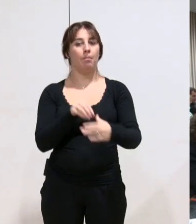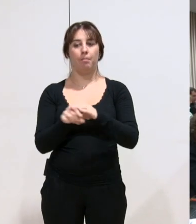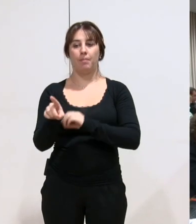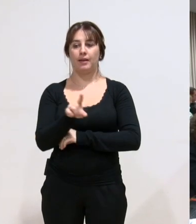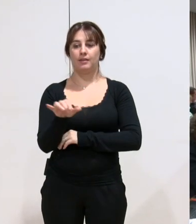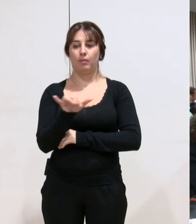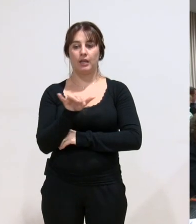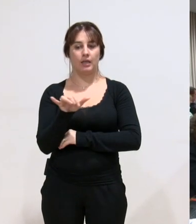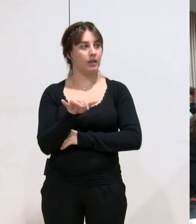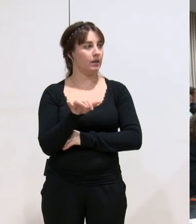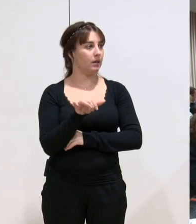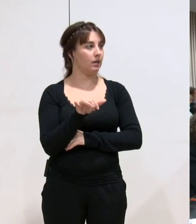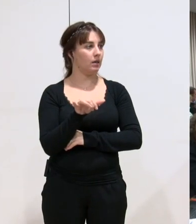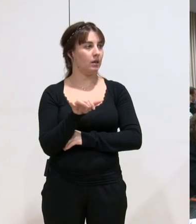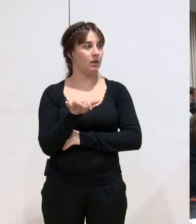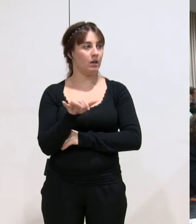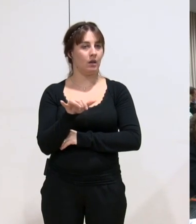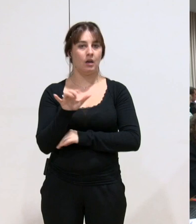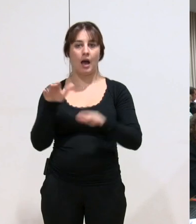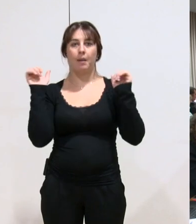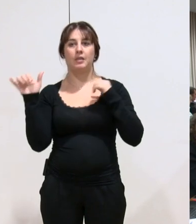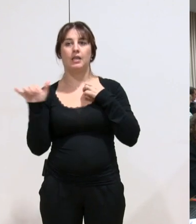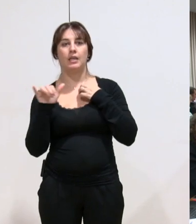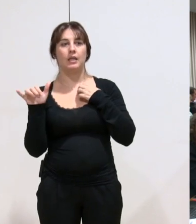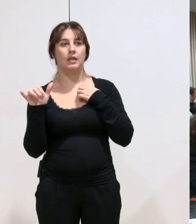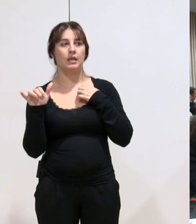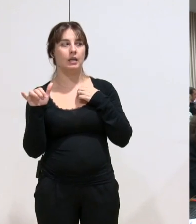vote ? Qui s'abstient ?